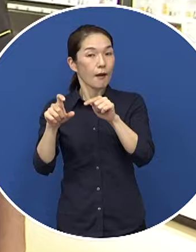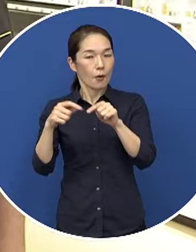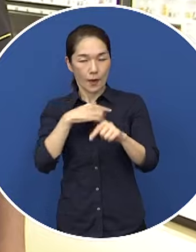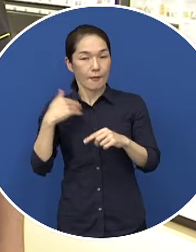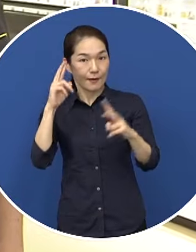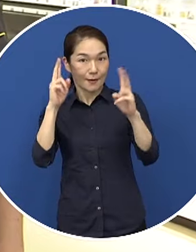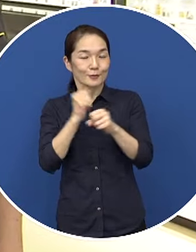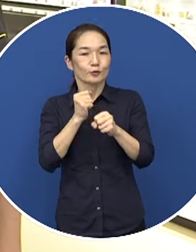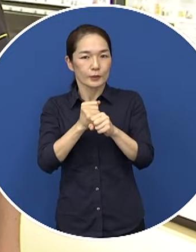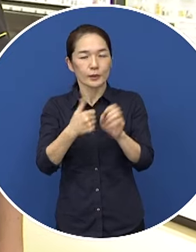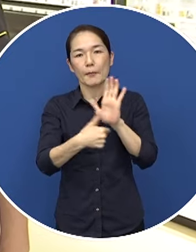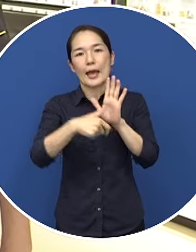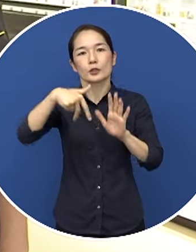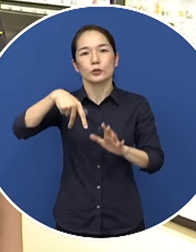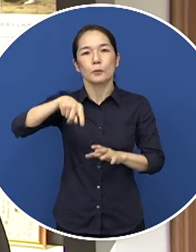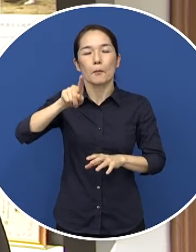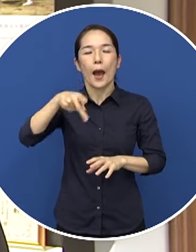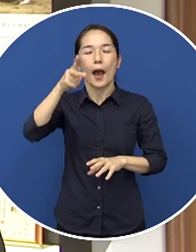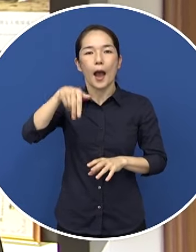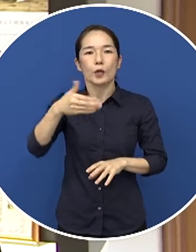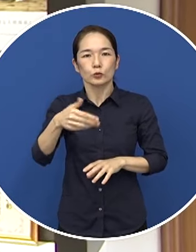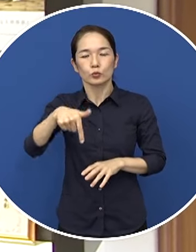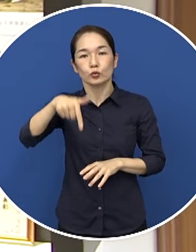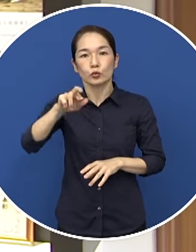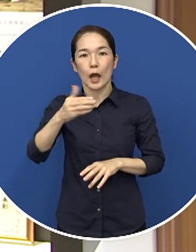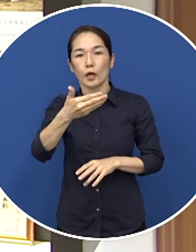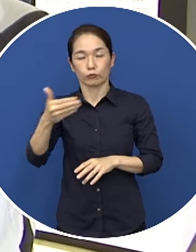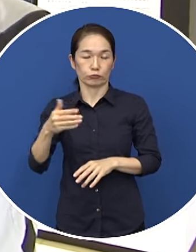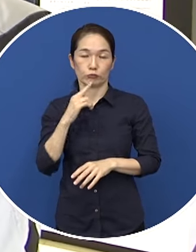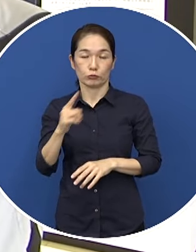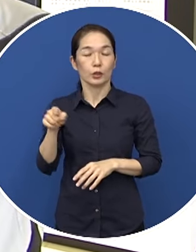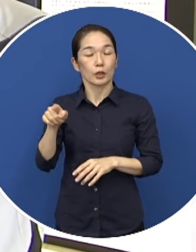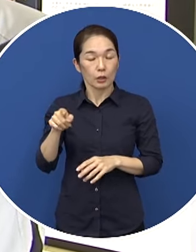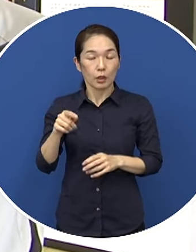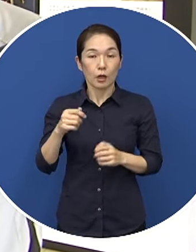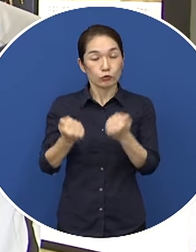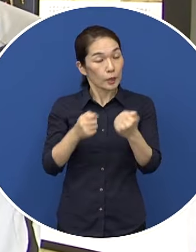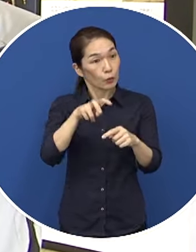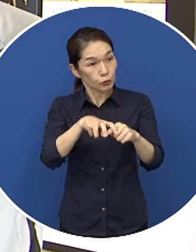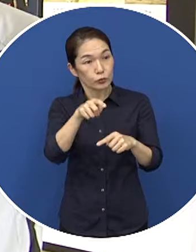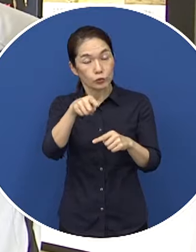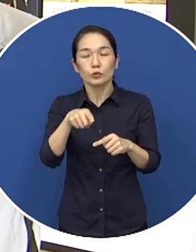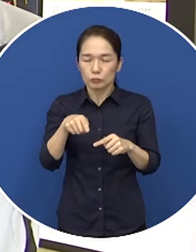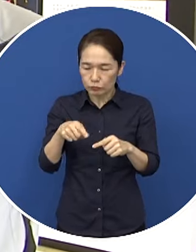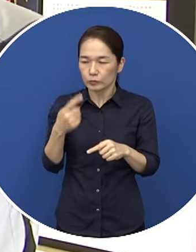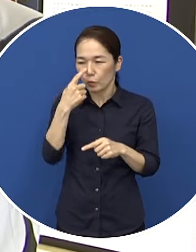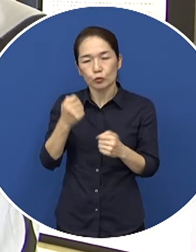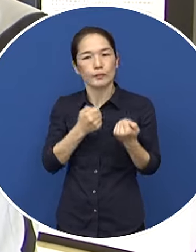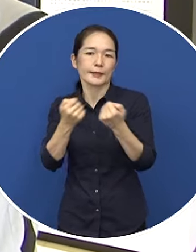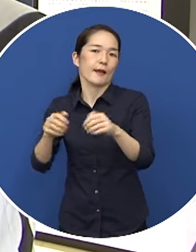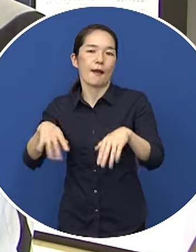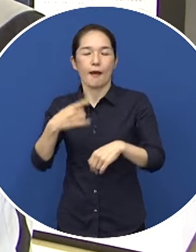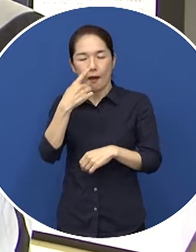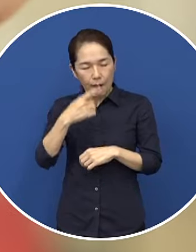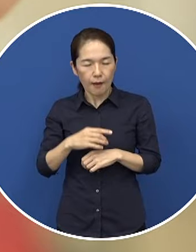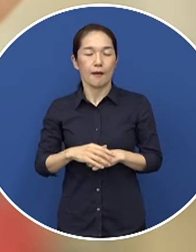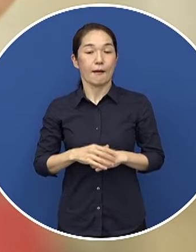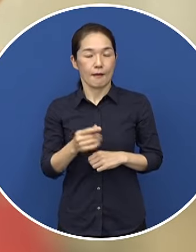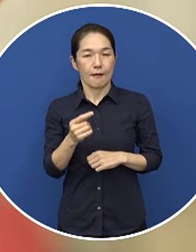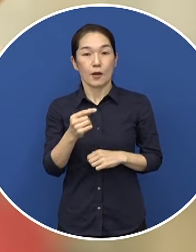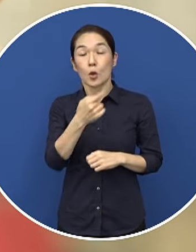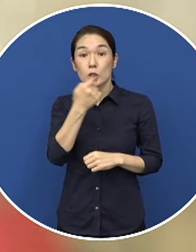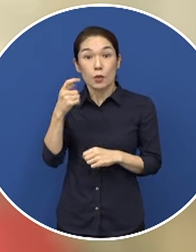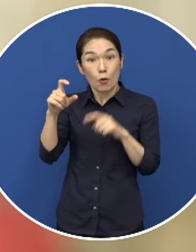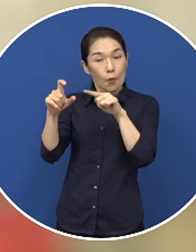弊社で作っているスパークプラグになります。前原さん、車に乗りますか？ この工場までも車で来ました。 そうですか。実